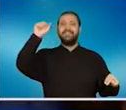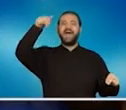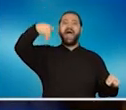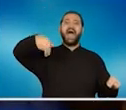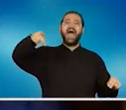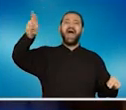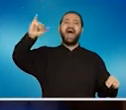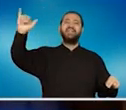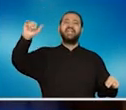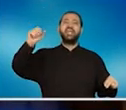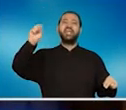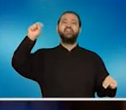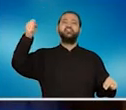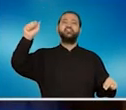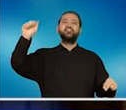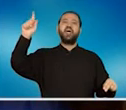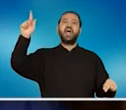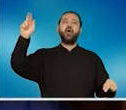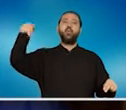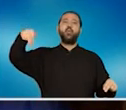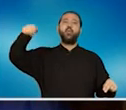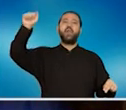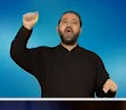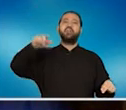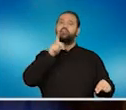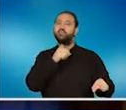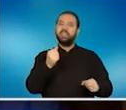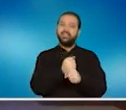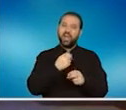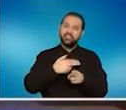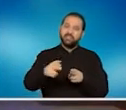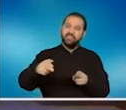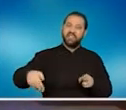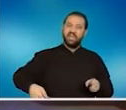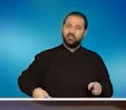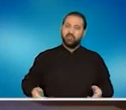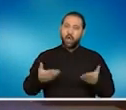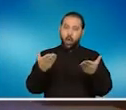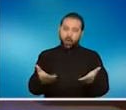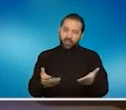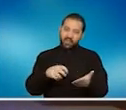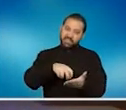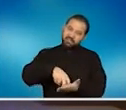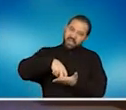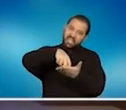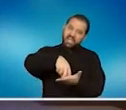toți credincioșii noștri și unde să vășăm Sfânta Liturghie, oferim spre